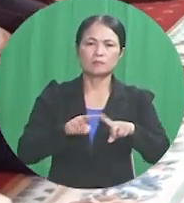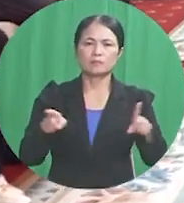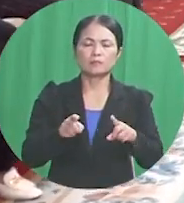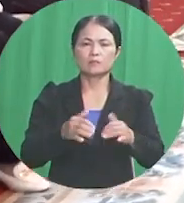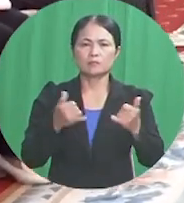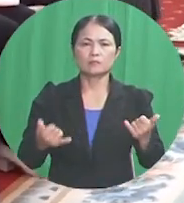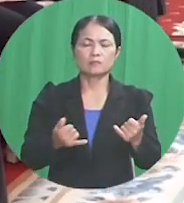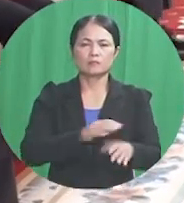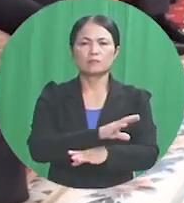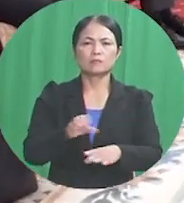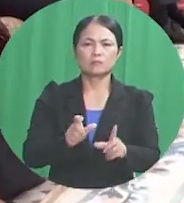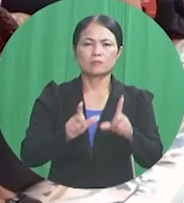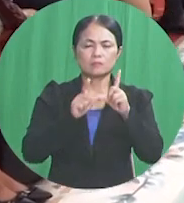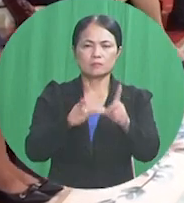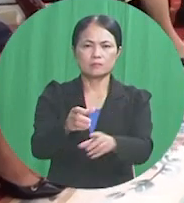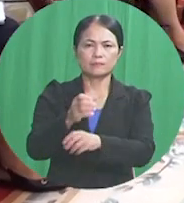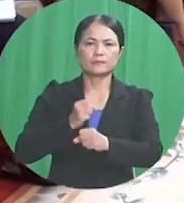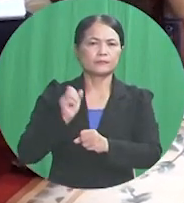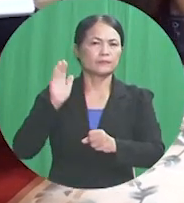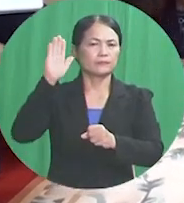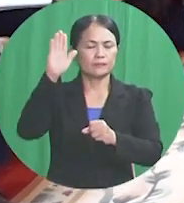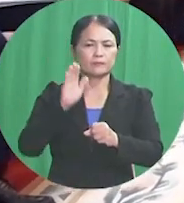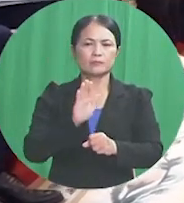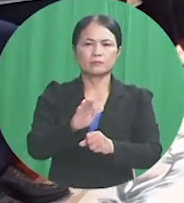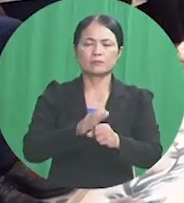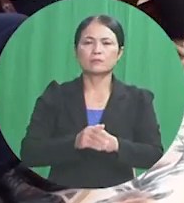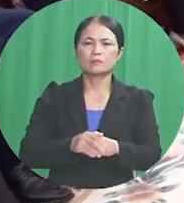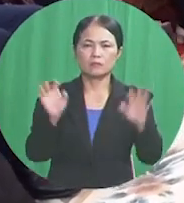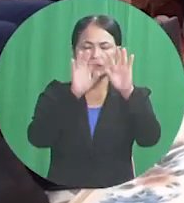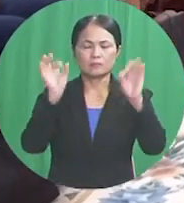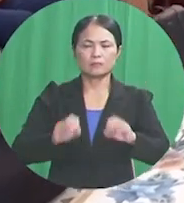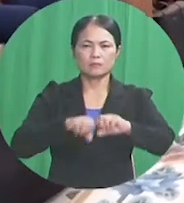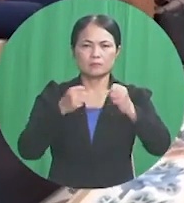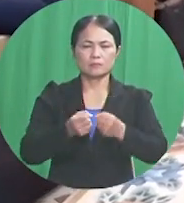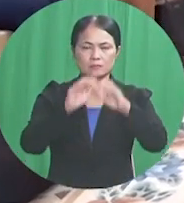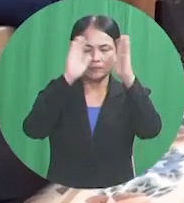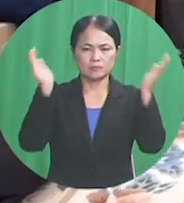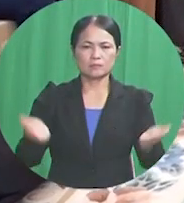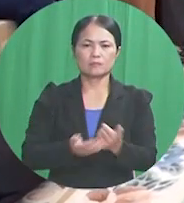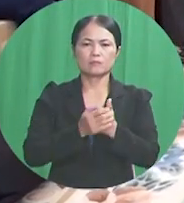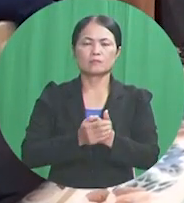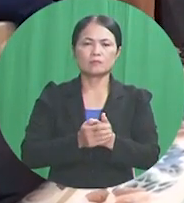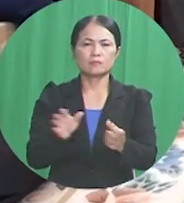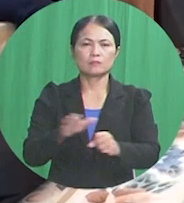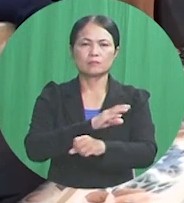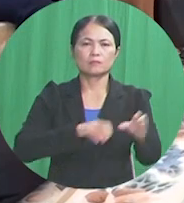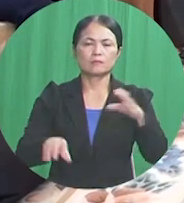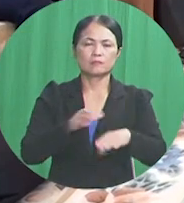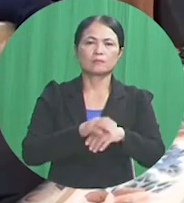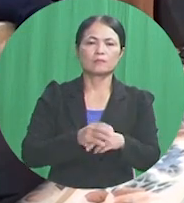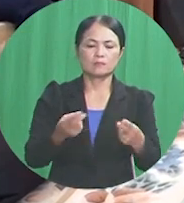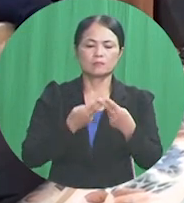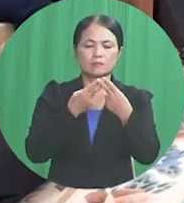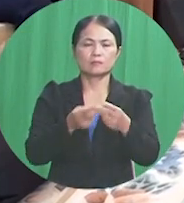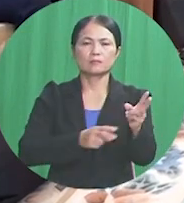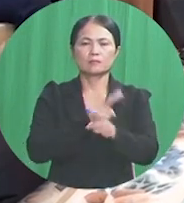นนี้กัมพูชีบานบรรจุนกองกำลังสมัครจัดระบกหลวนนอกกรอบคันองกาสหประชาชาติเติมบำเพ็ญไปสกกรรมมนุษย์ท